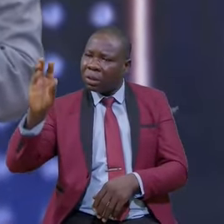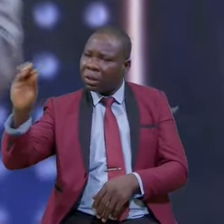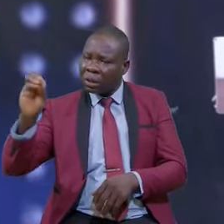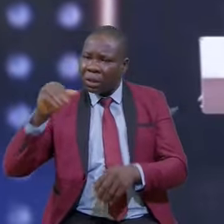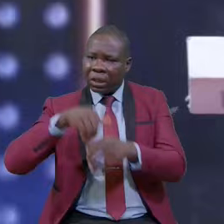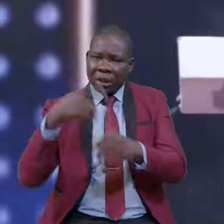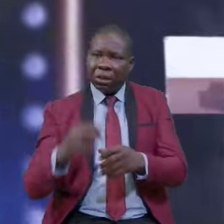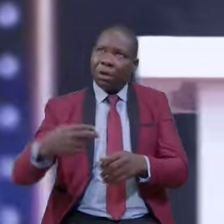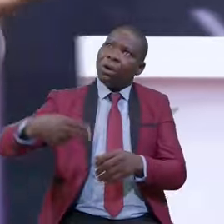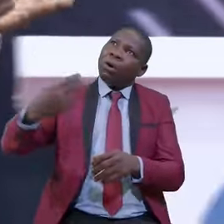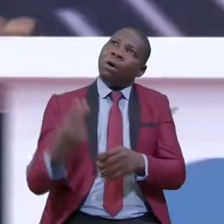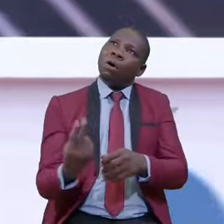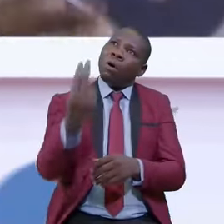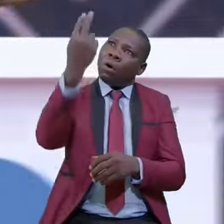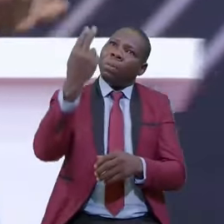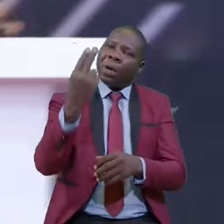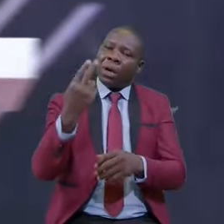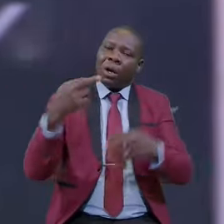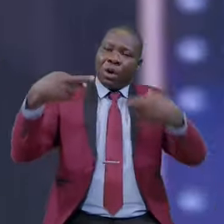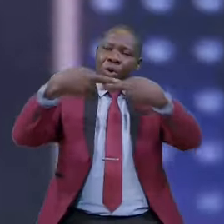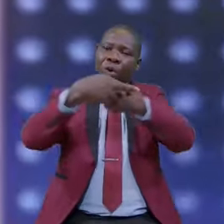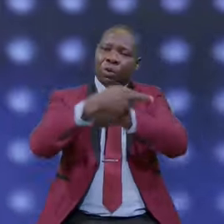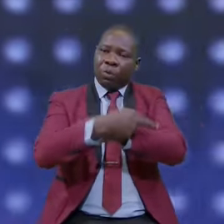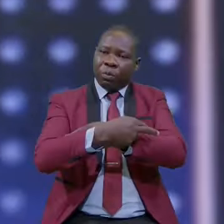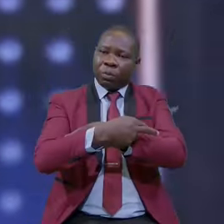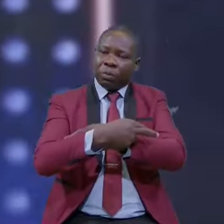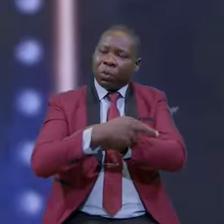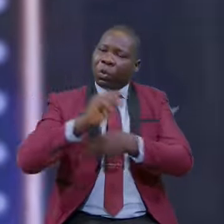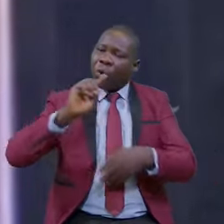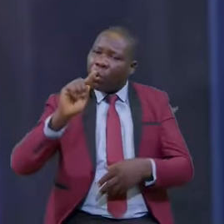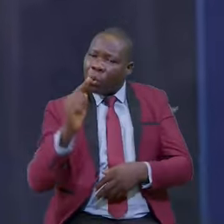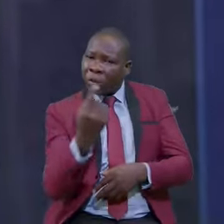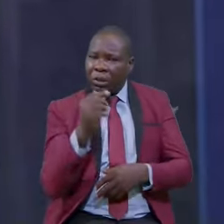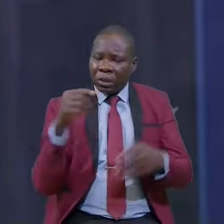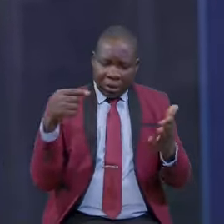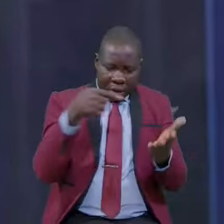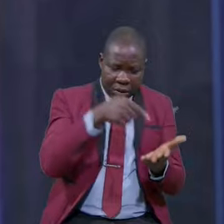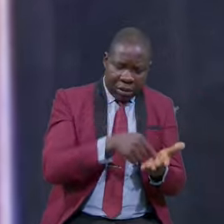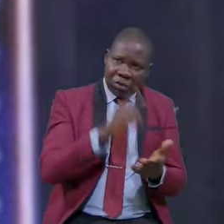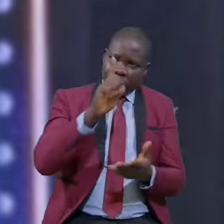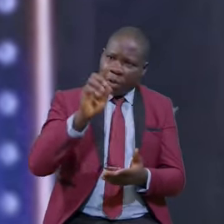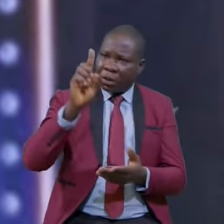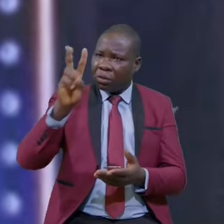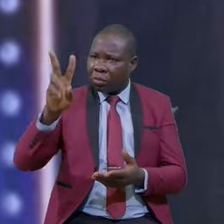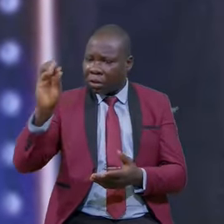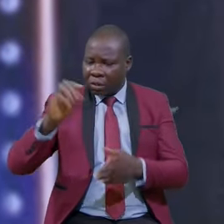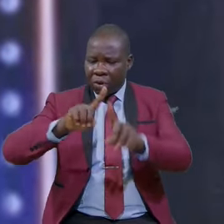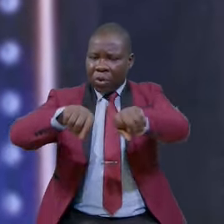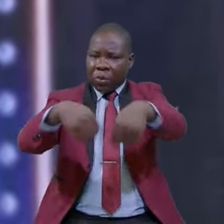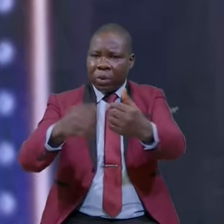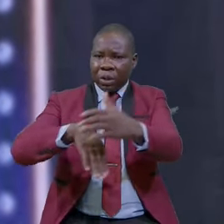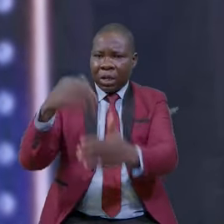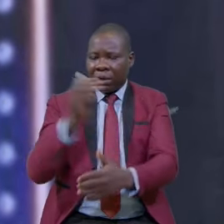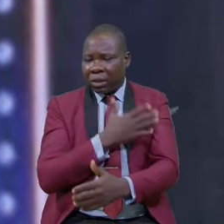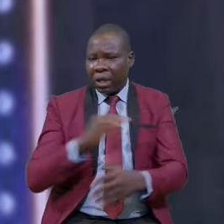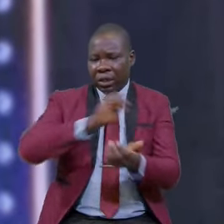Ils avaient toutes les qualités de Christ. 120 personnes seulement sont allées et ils ont changé leur monde. Nous